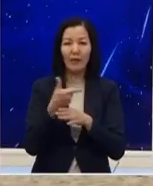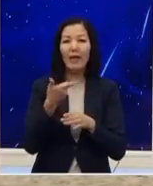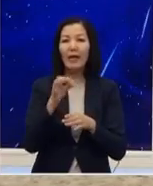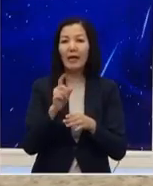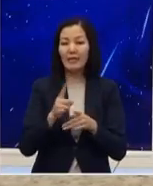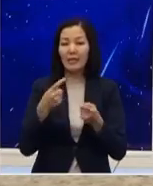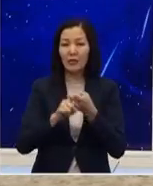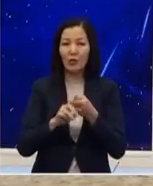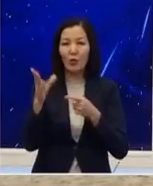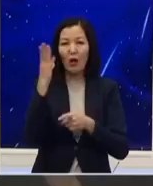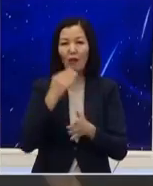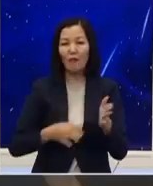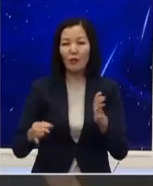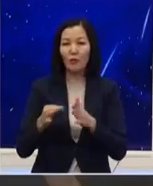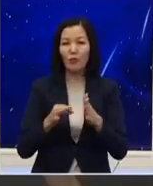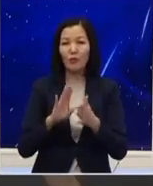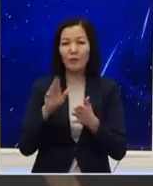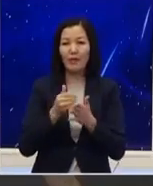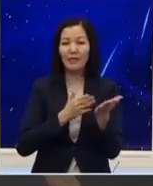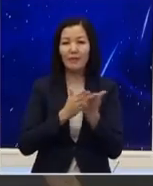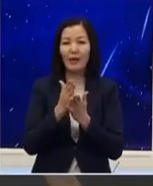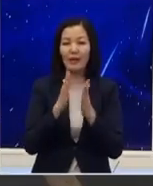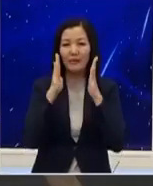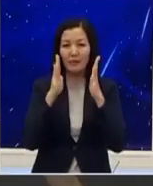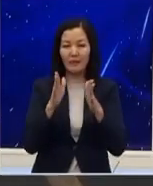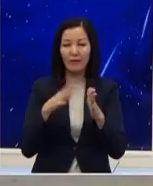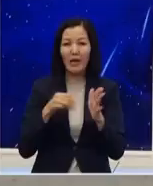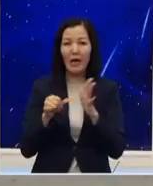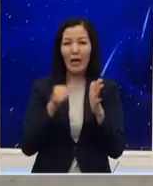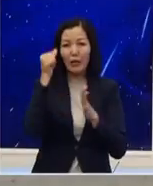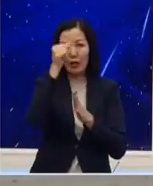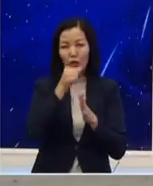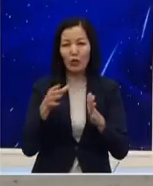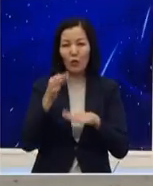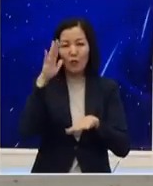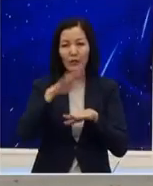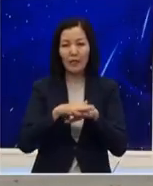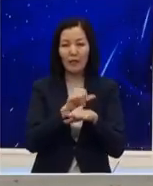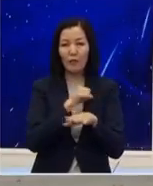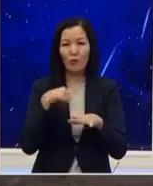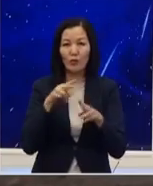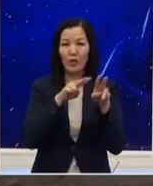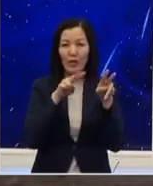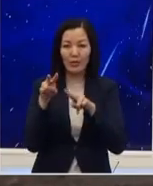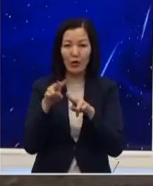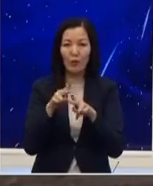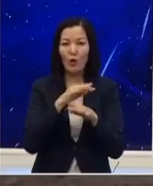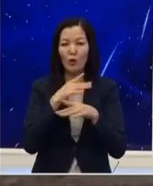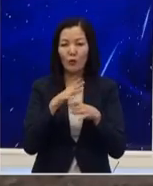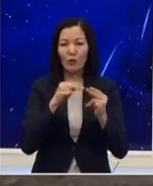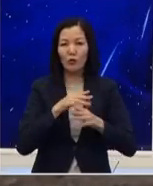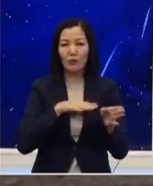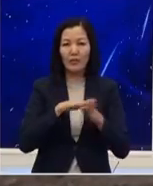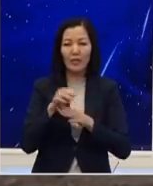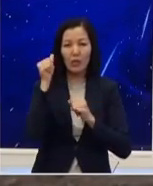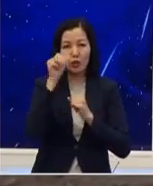ісі Алматы облысында басым бағыттардың бірі. Соңғы 6 жылда Амандық Баталовтың қадағалауымен қыруар шаруа атқарылды. Биыл